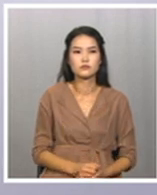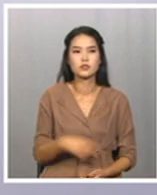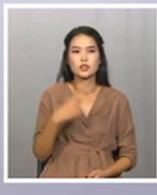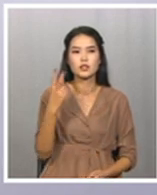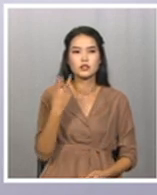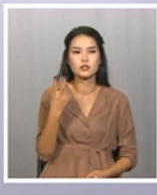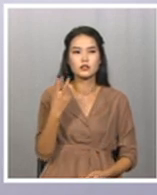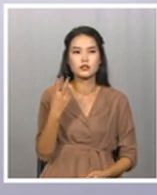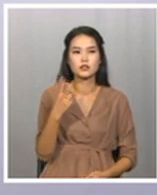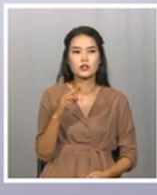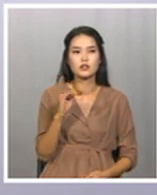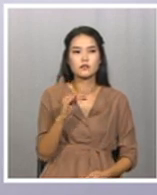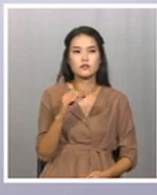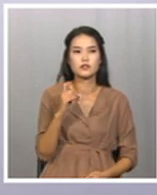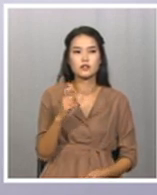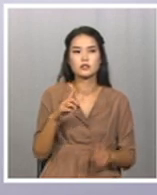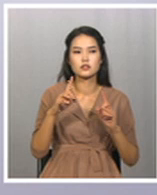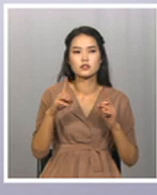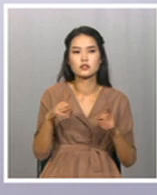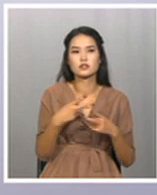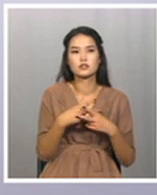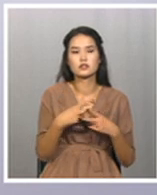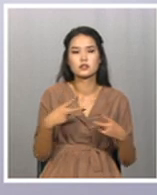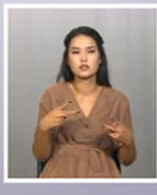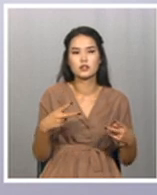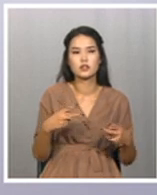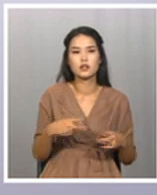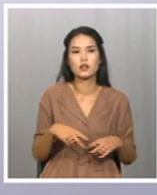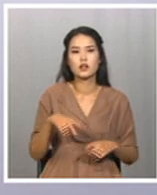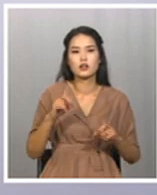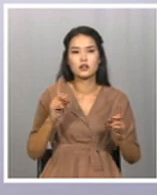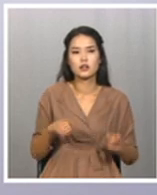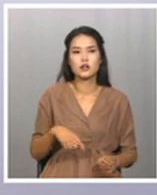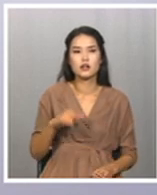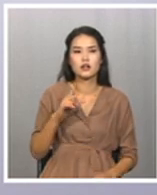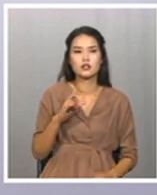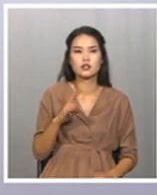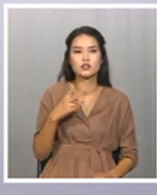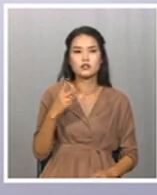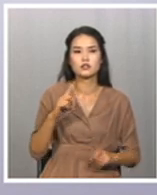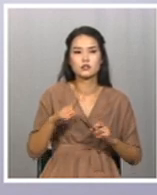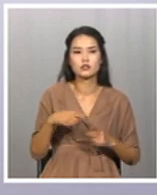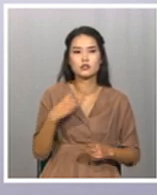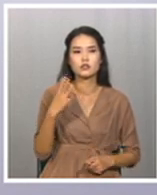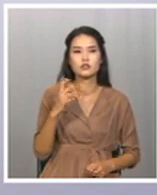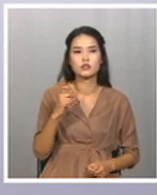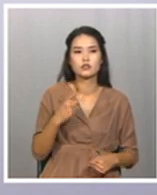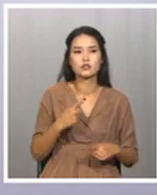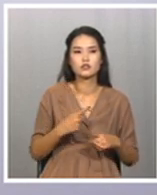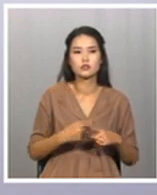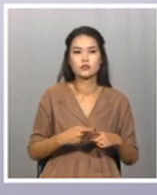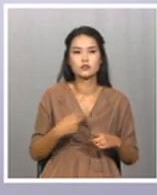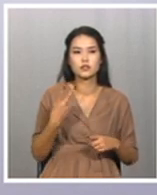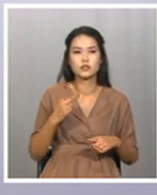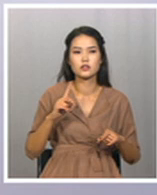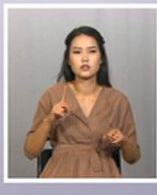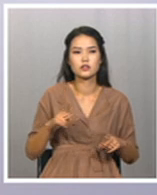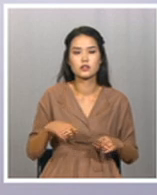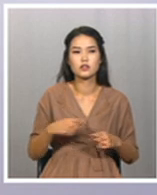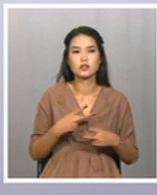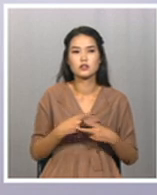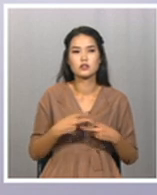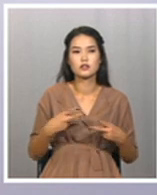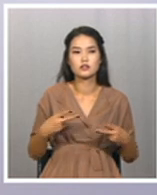Екінші, 3x қосылған 2-нің натурал логарифмі функциясының туындысы тең болады. 1